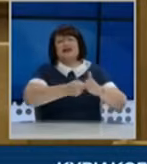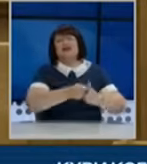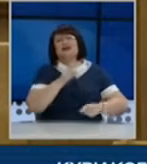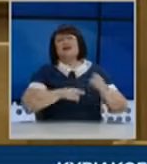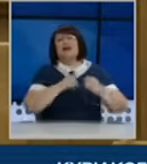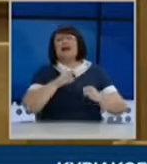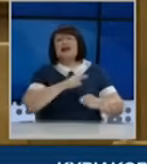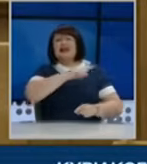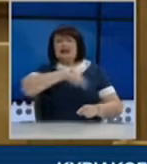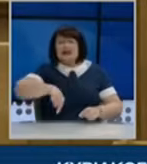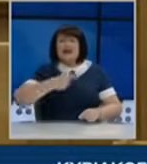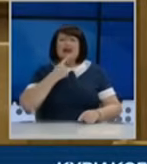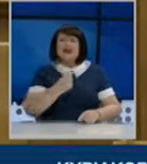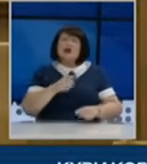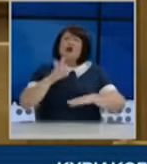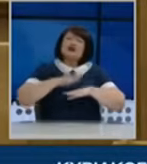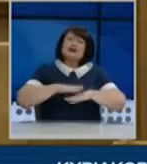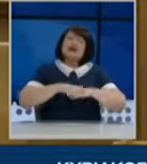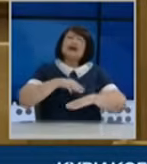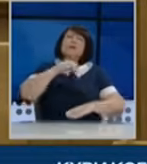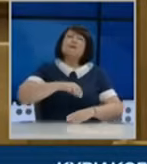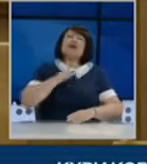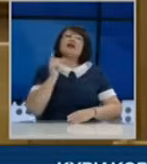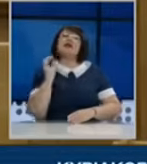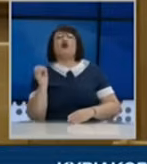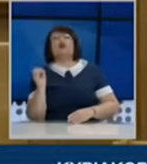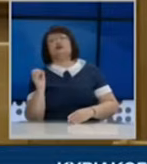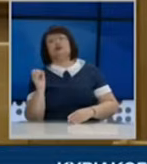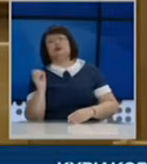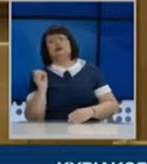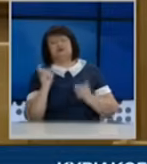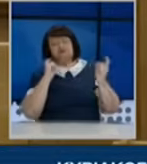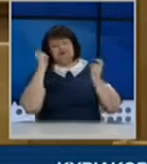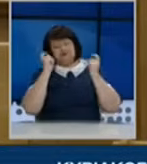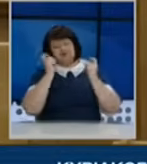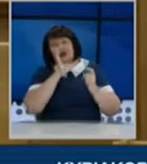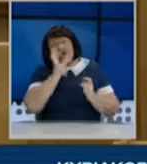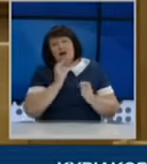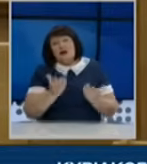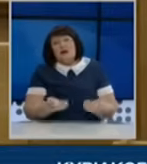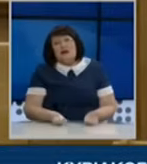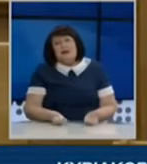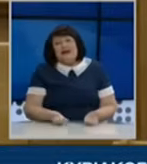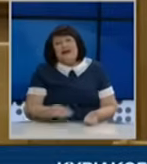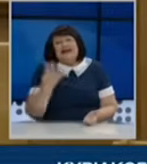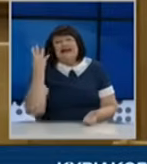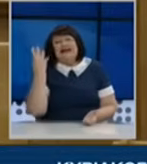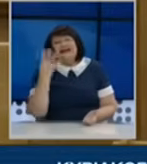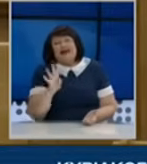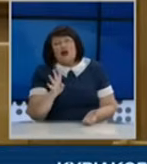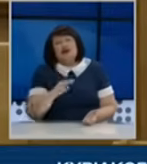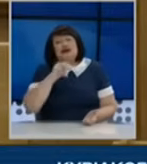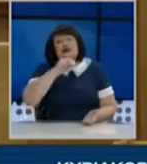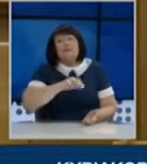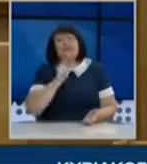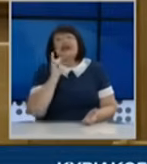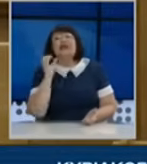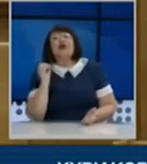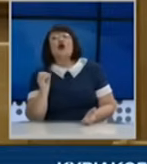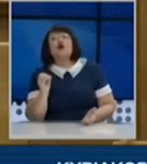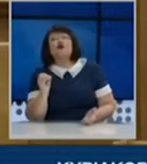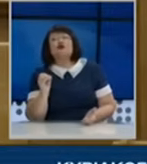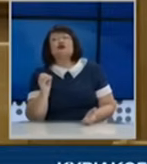και σήμερα ήρθε να αποδώσει ευθύνες στη ΜΚΟ. Δηλαδή πραγματικά απορώ. Απορώ. 400 ΜΚΟ λειτουργούν στην Ελλάδα.